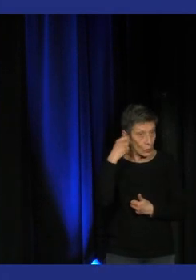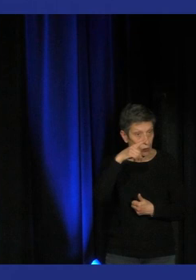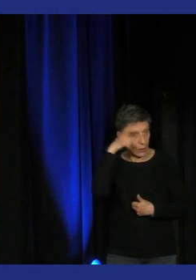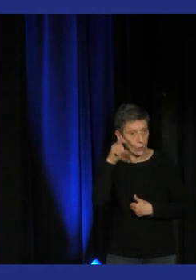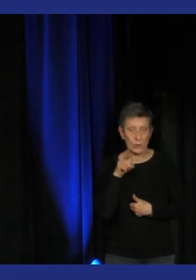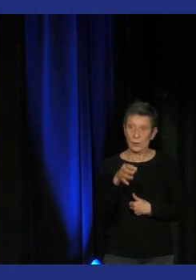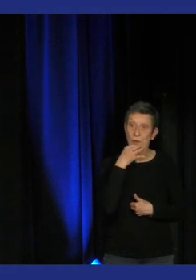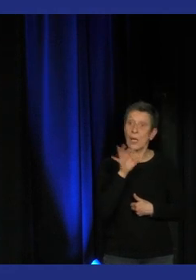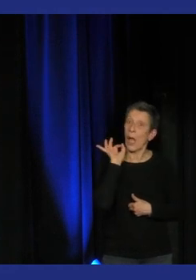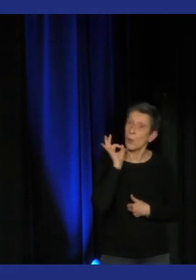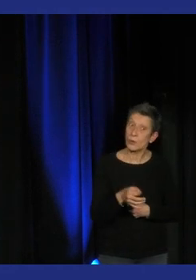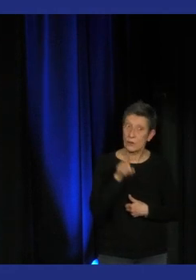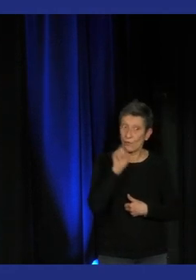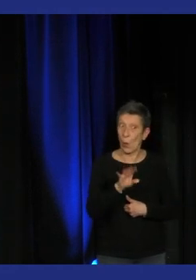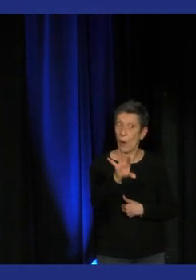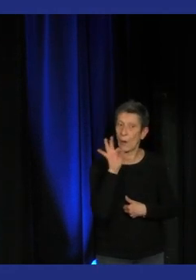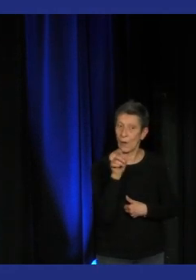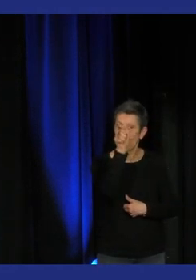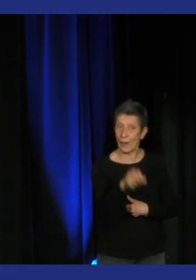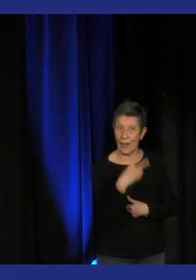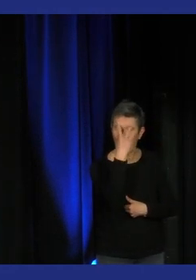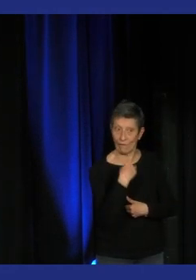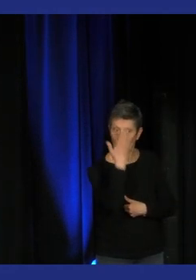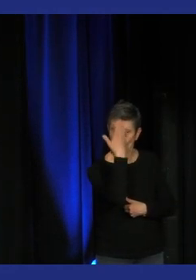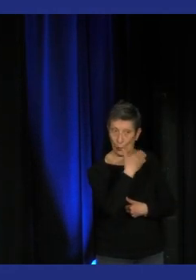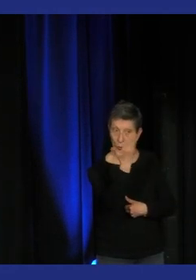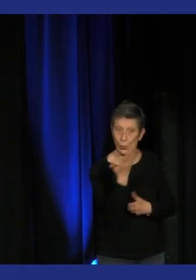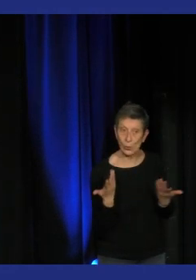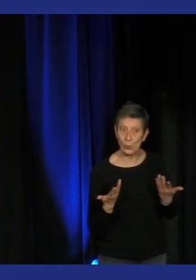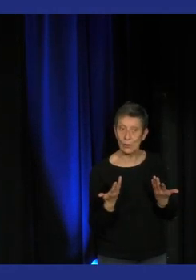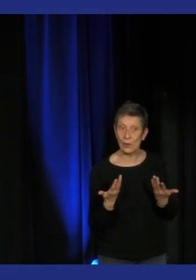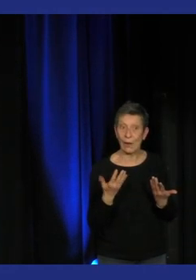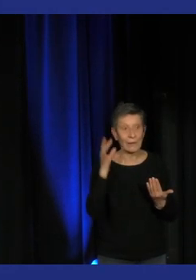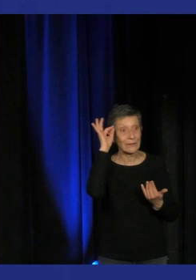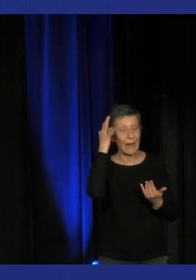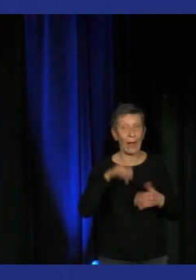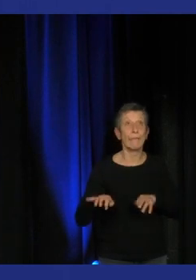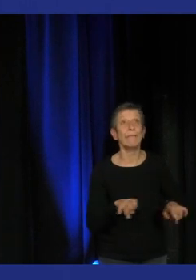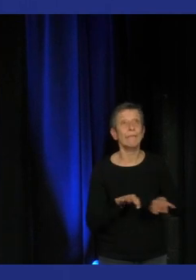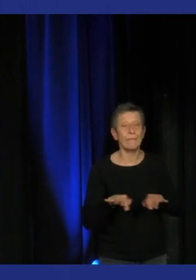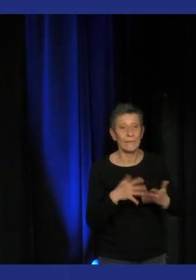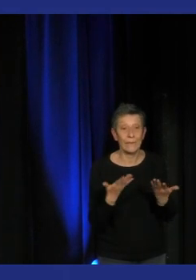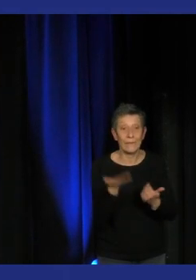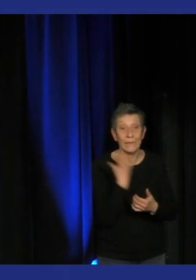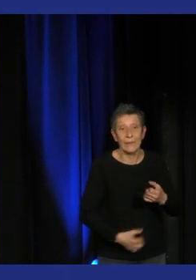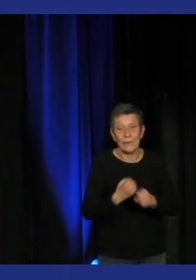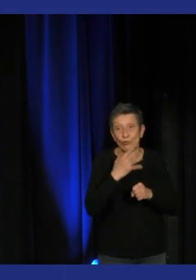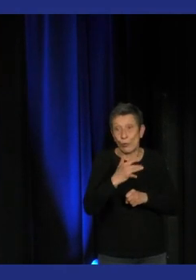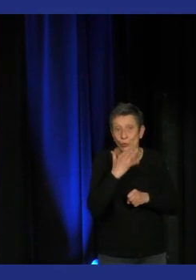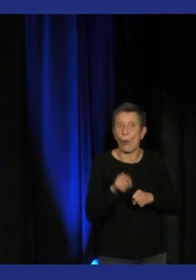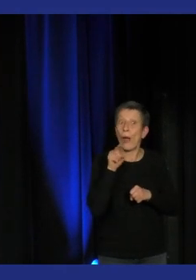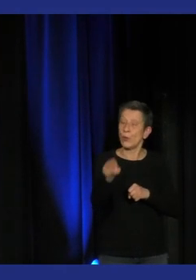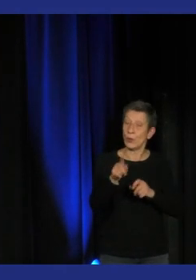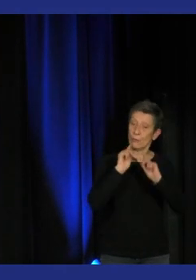une personne aveugle très connue qui est une star qui joue du piano et qui fait des tubes, ça va être le ministre